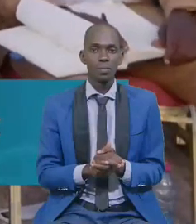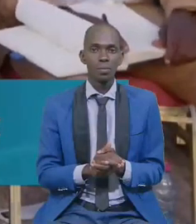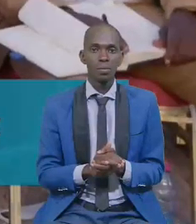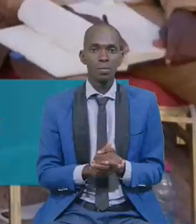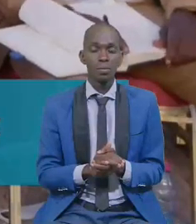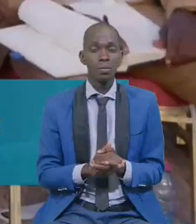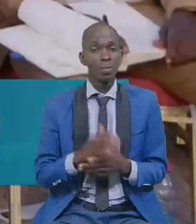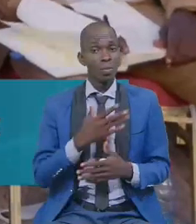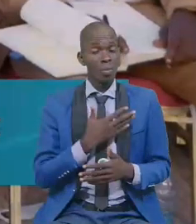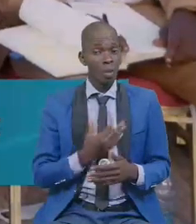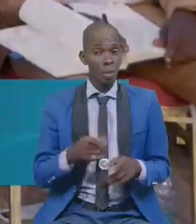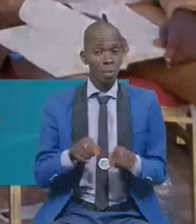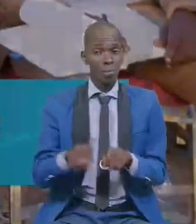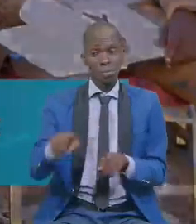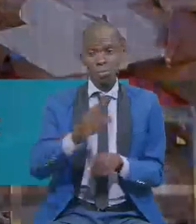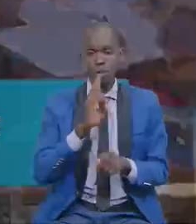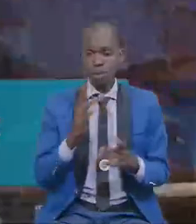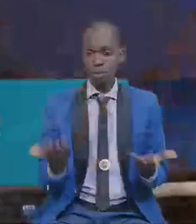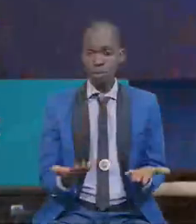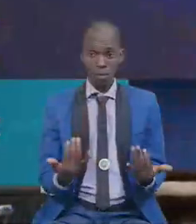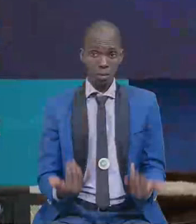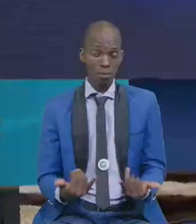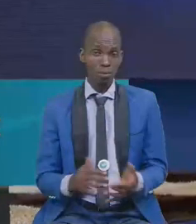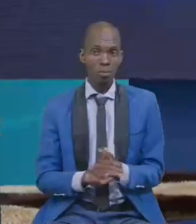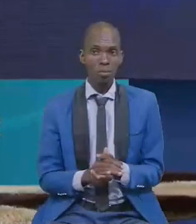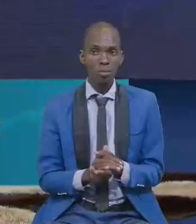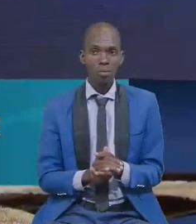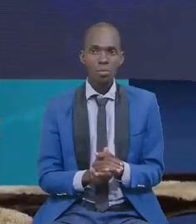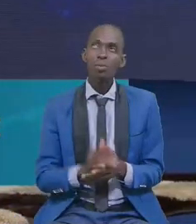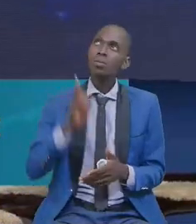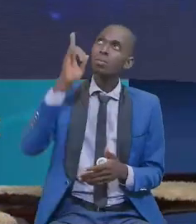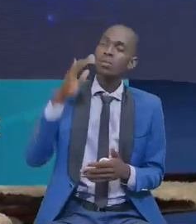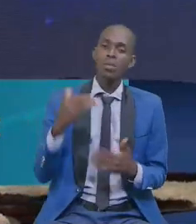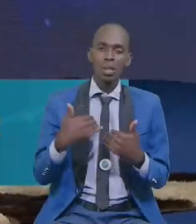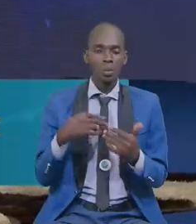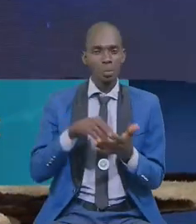dans le monde. Comme nous sommes là ce soir. Le plan de Dieu pour toi,